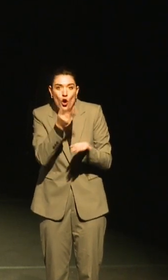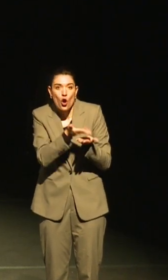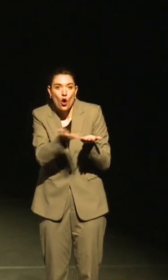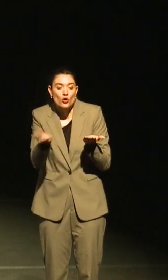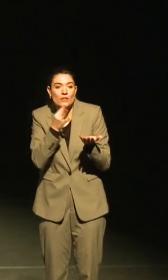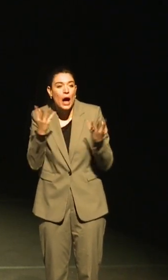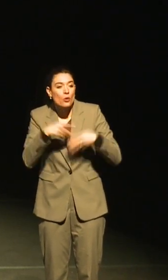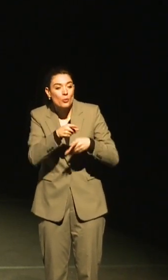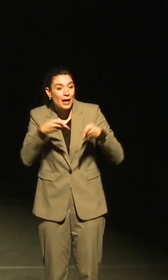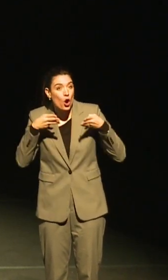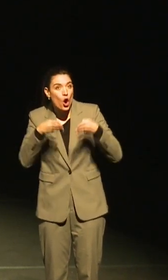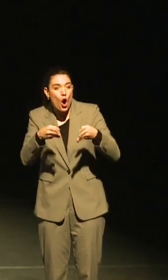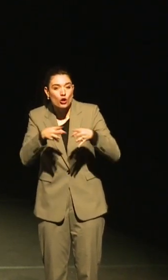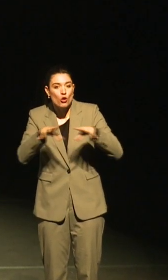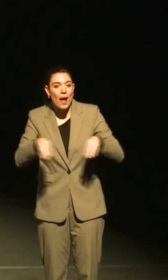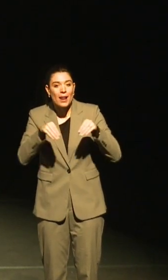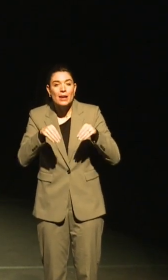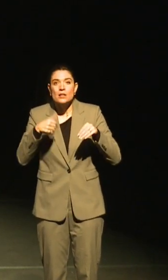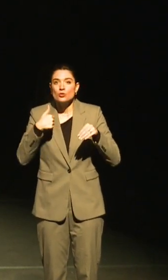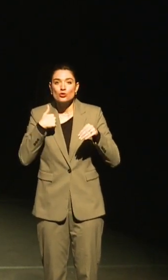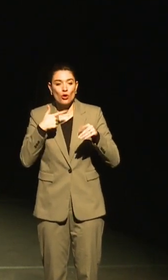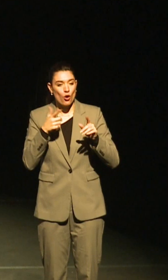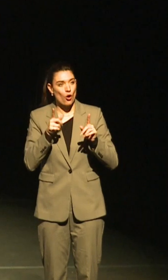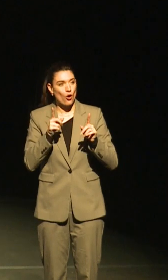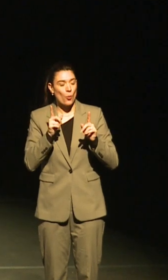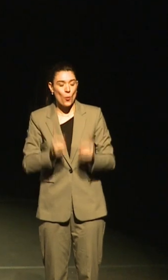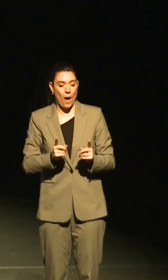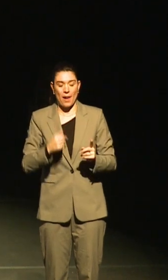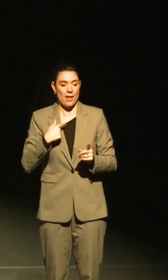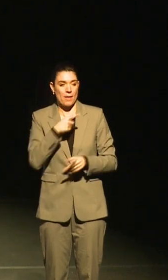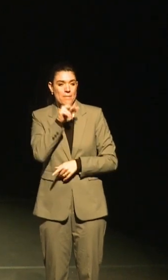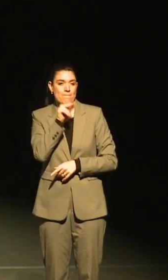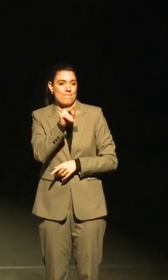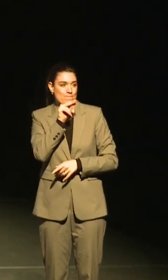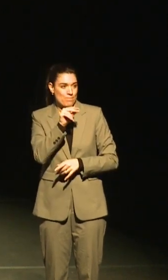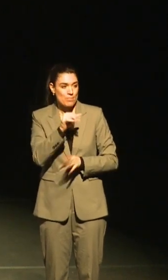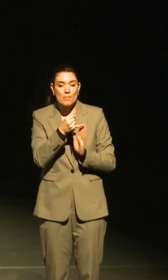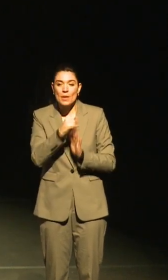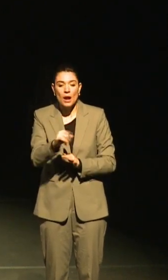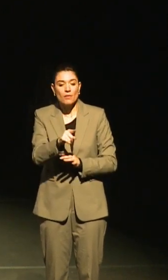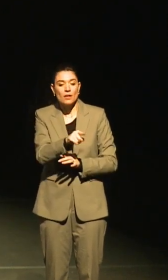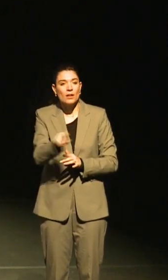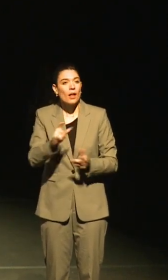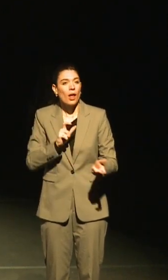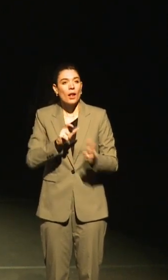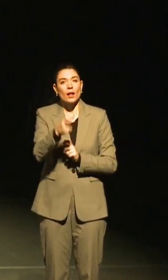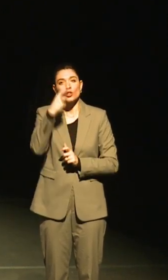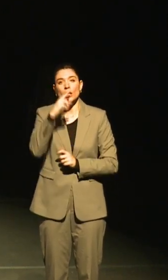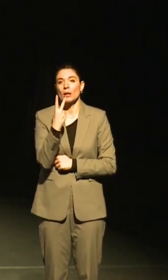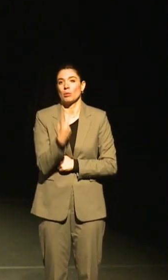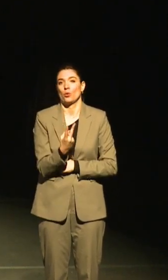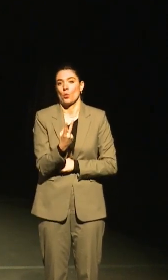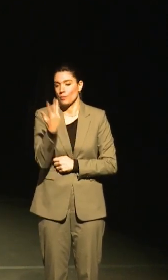accesso iniziale ma poi c'erano due reazioni che quando io dicevo loro Ma scusate più o meno secondo voi